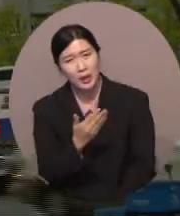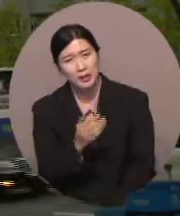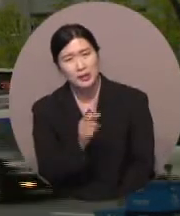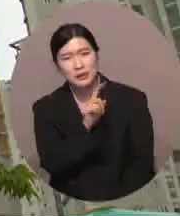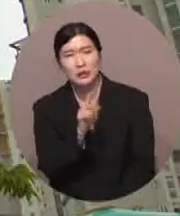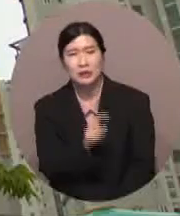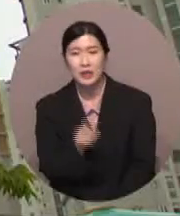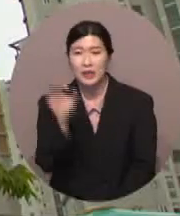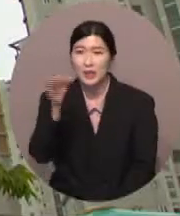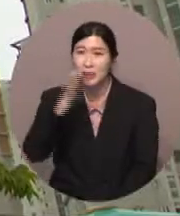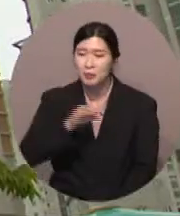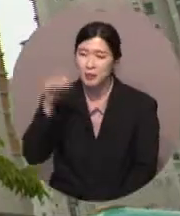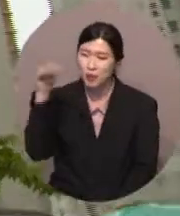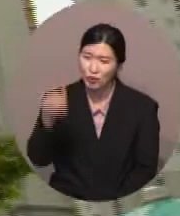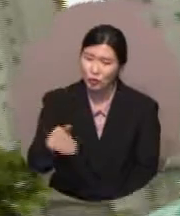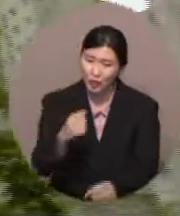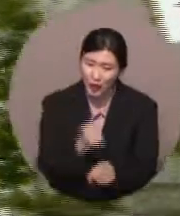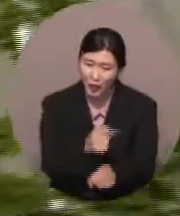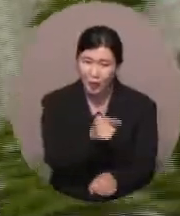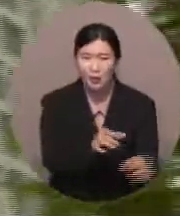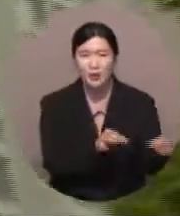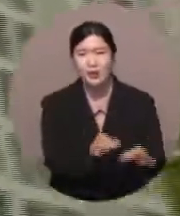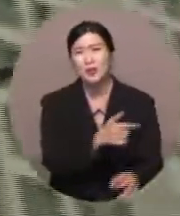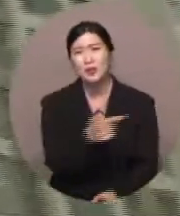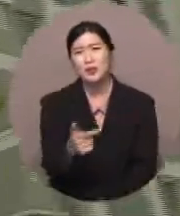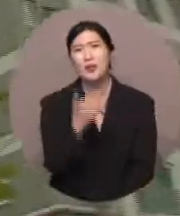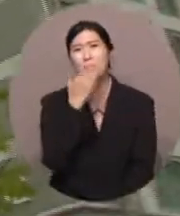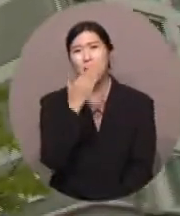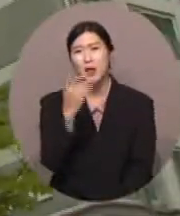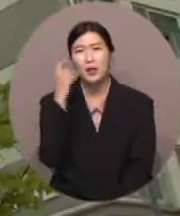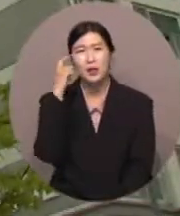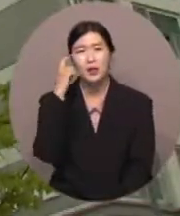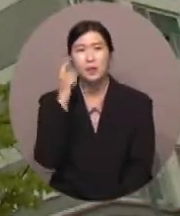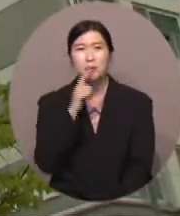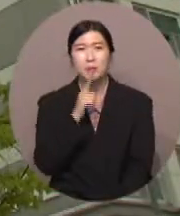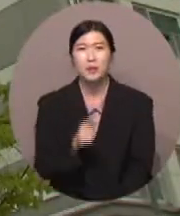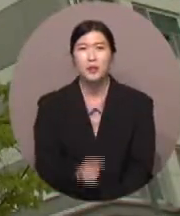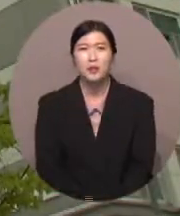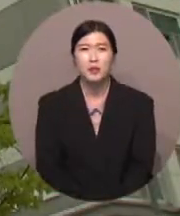언제 이뤄질지에 달려있다는 분석도 나오고 있습니다. MBC 뉴스 김태욱입니다.